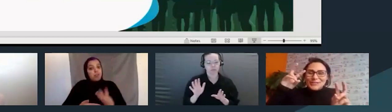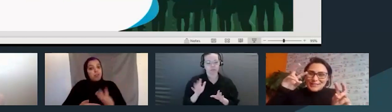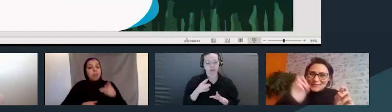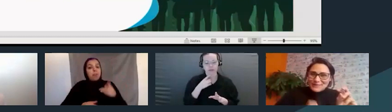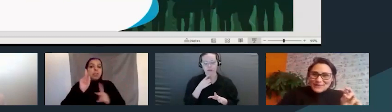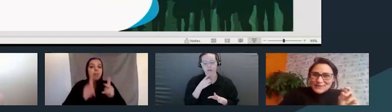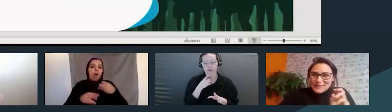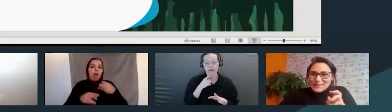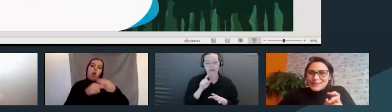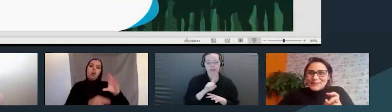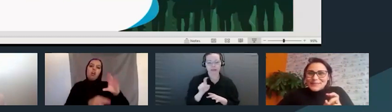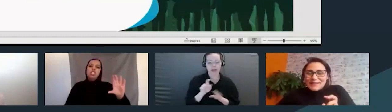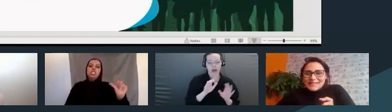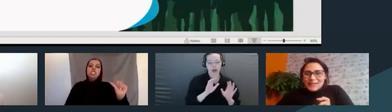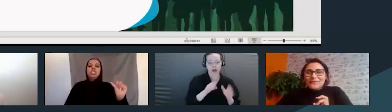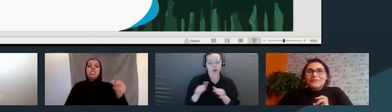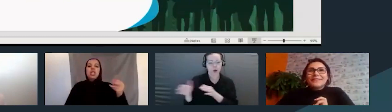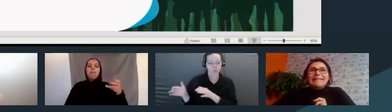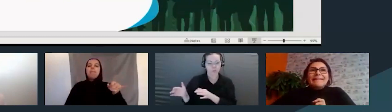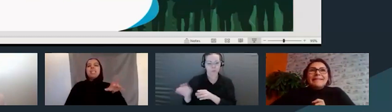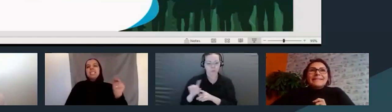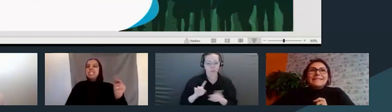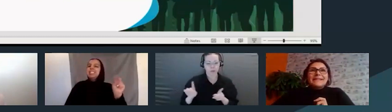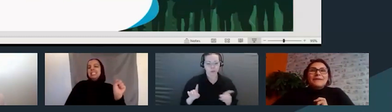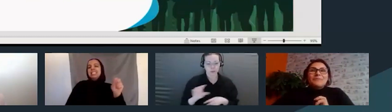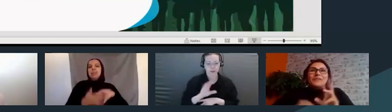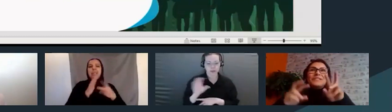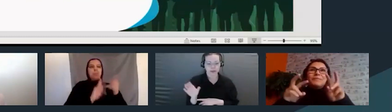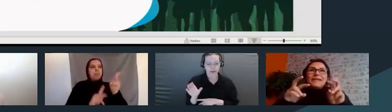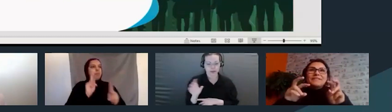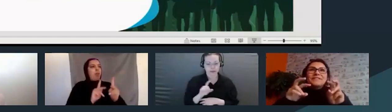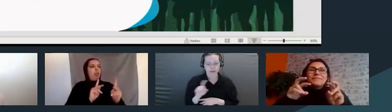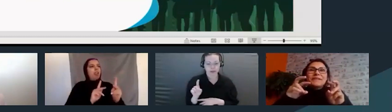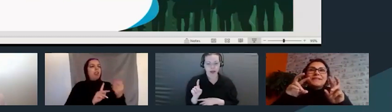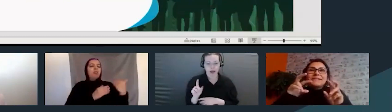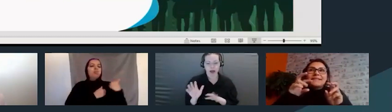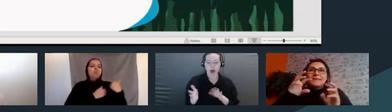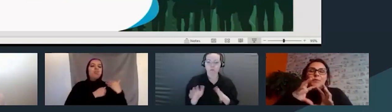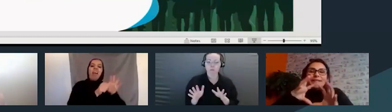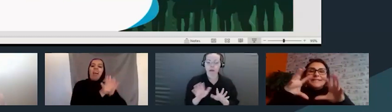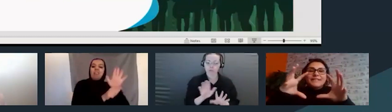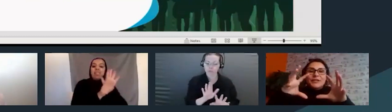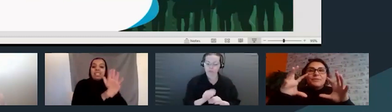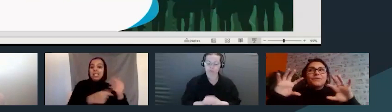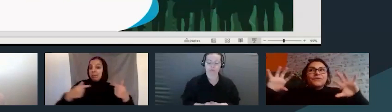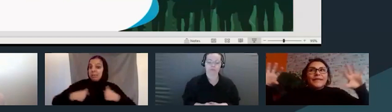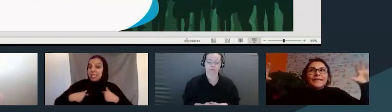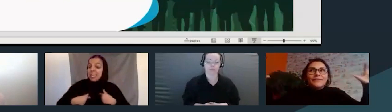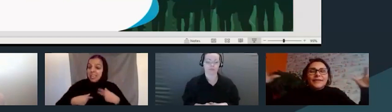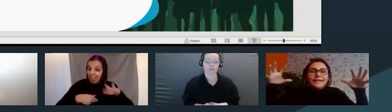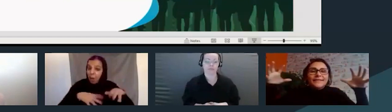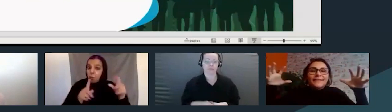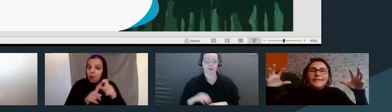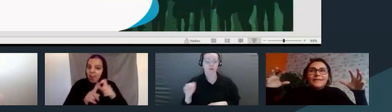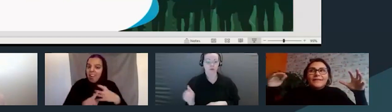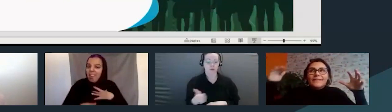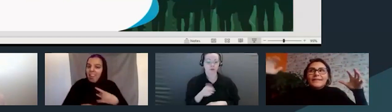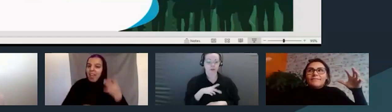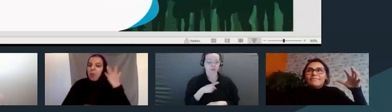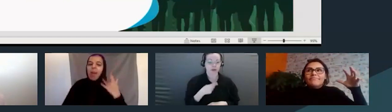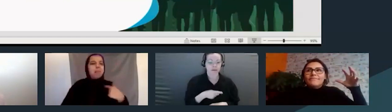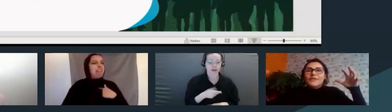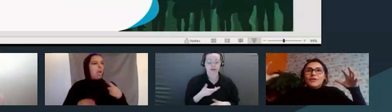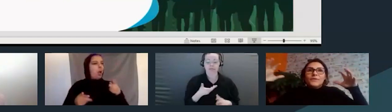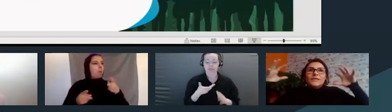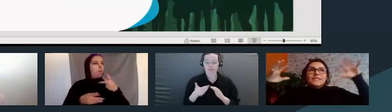vois pas comme un gestionnaire de projet, mais davantage comme un champion pour rassembler les nouveaux arrivants